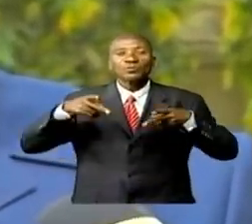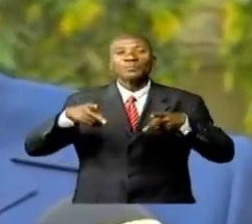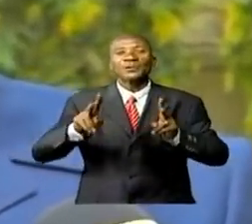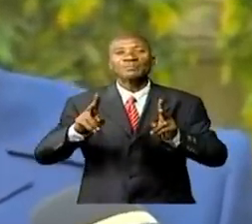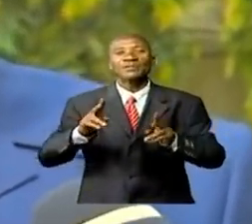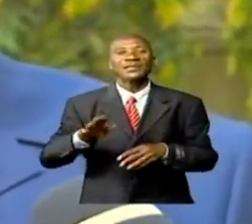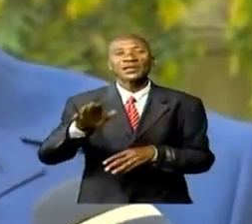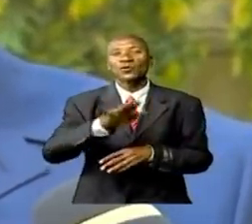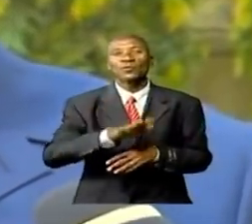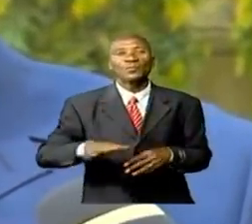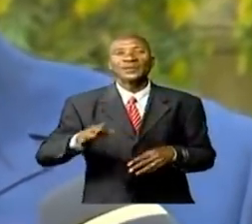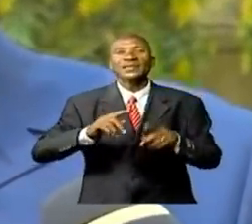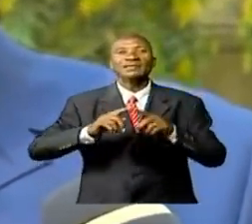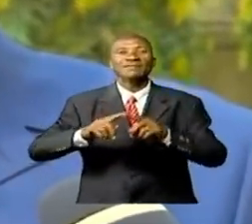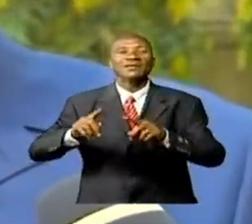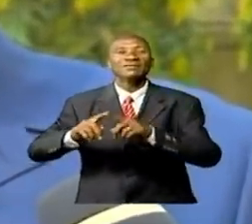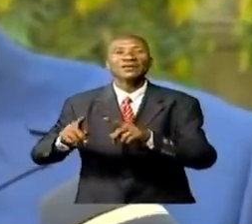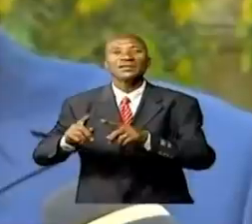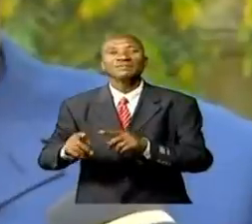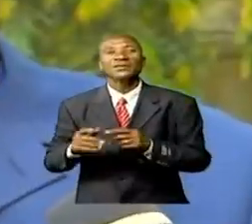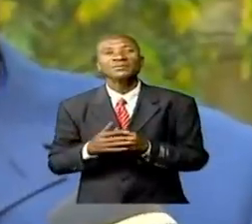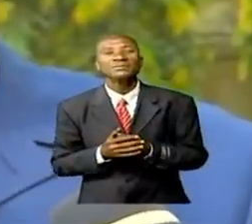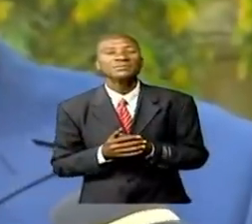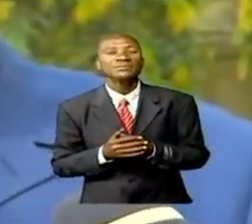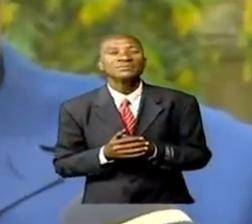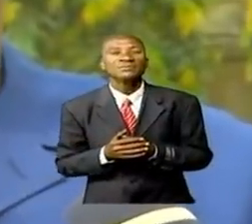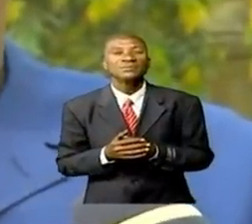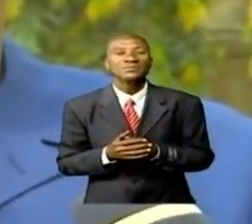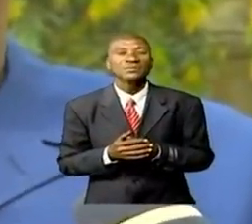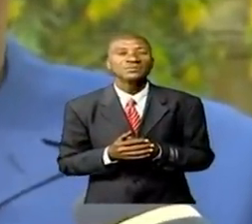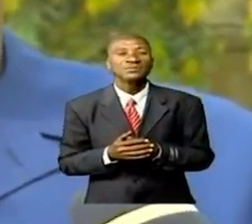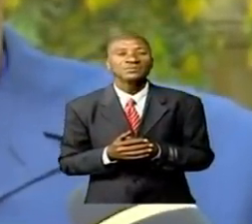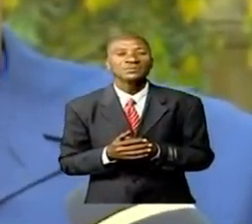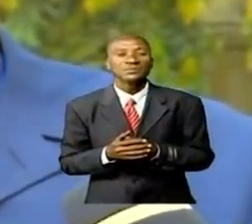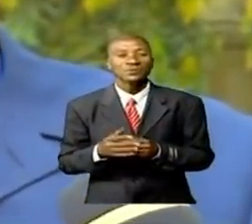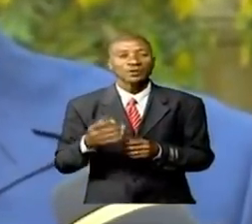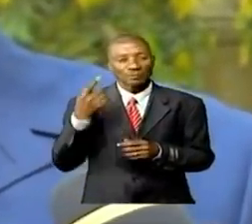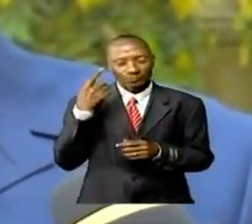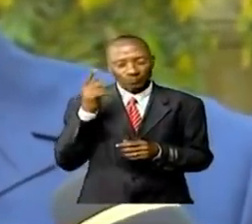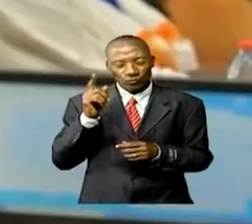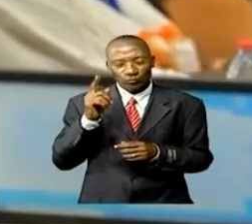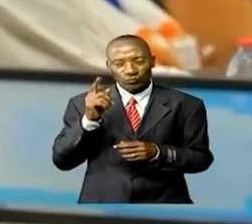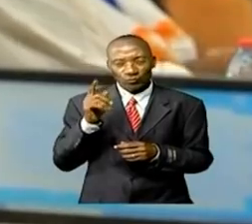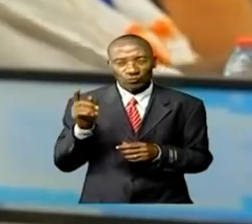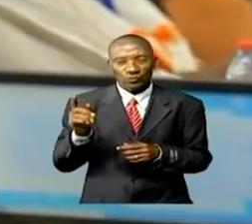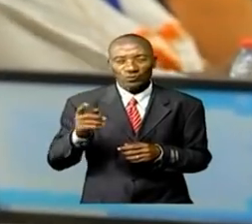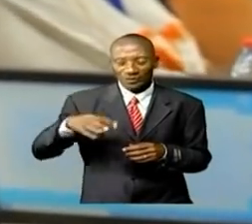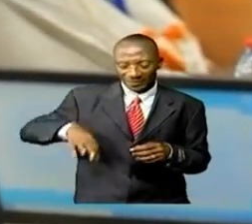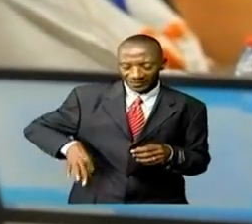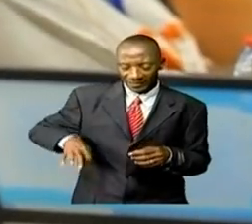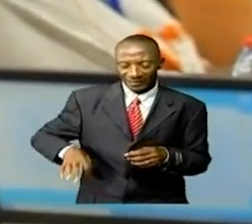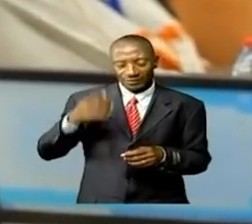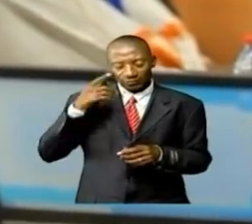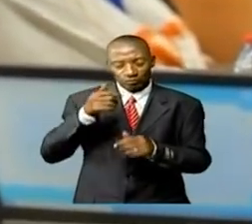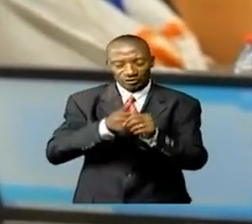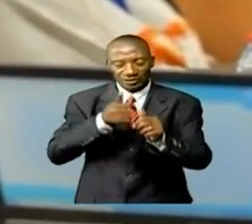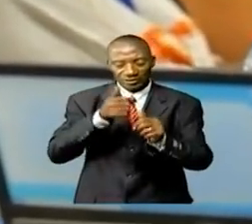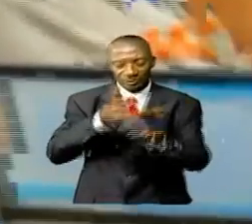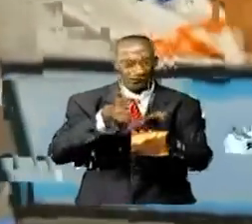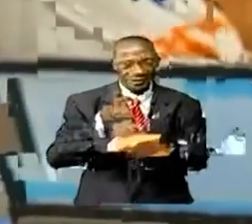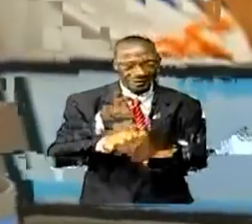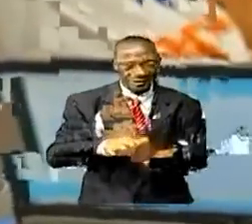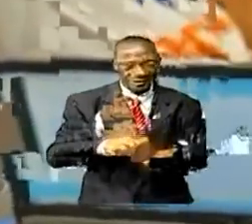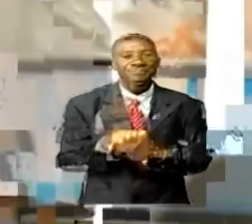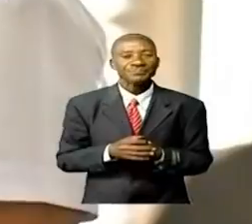de l'Afrique centrale de trouver leur compte et leur intérêt dans ce cadre mondial. Autre sujet au centre des